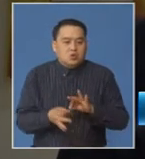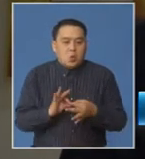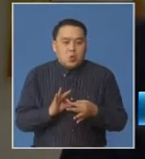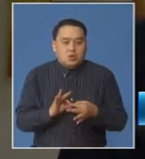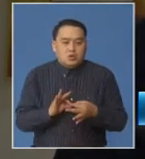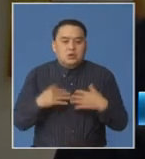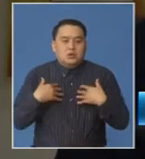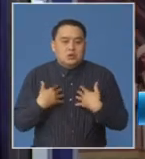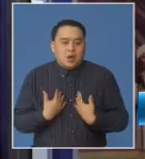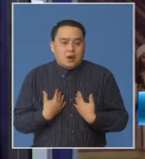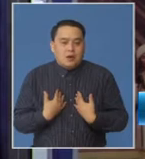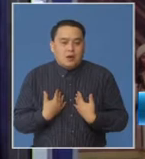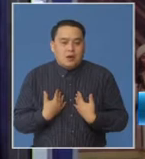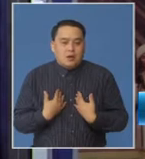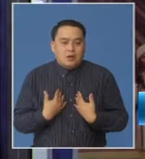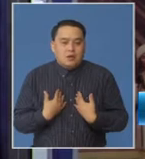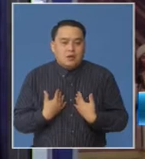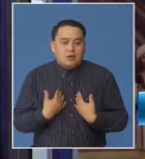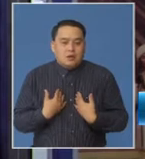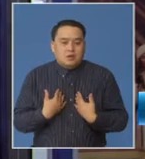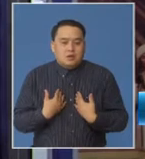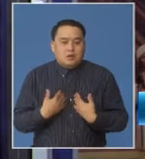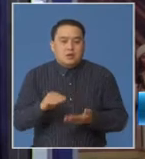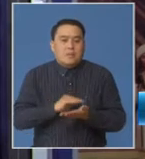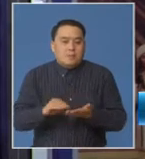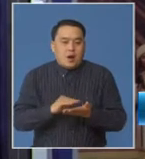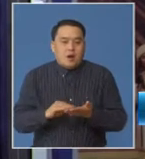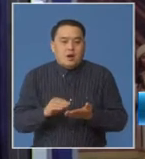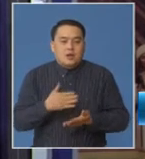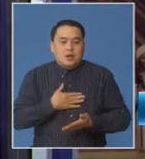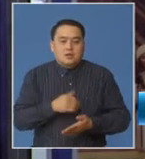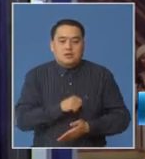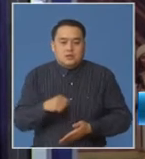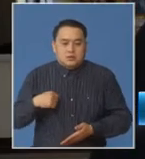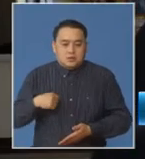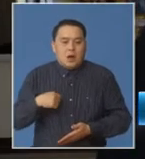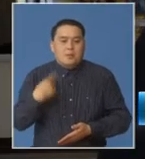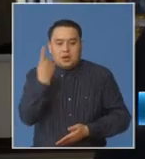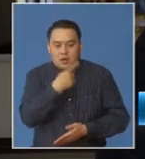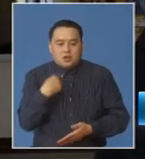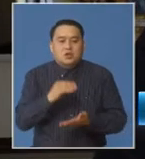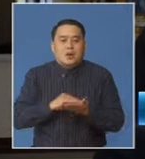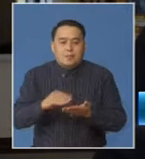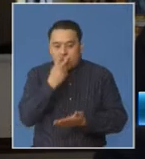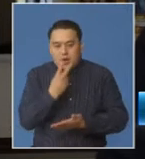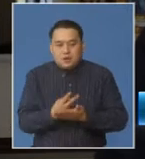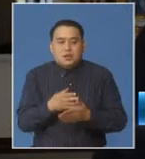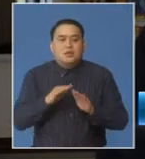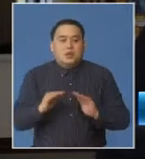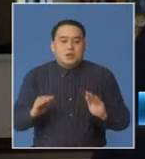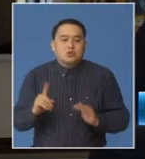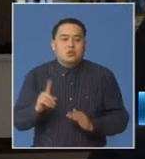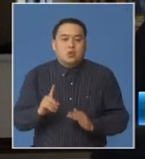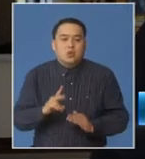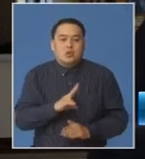что драматургически они неправильно написаны. И поэтому я сам написал, я хотел вот показать детям, что такое